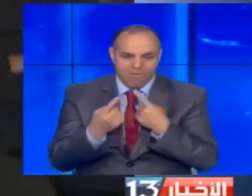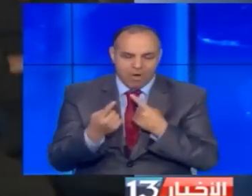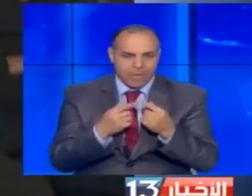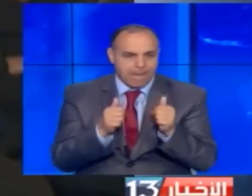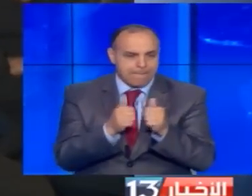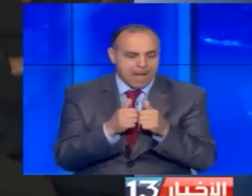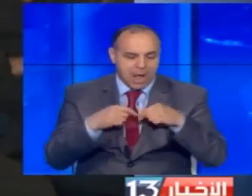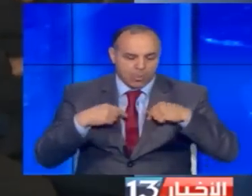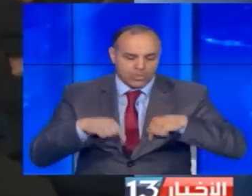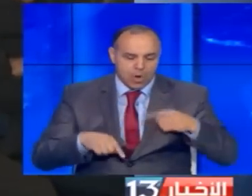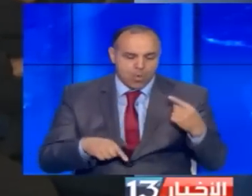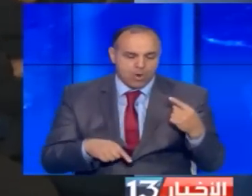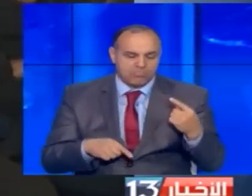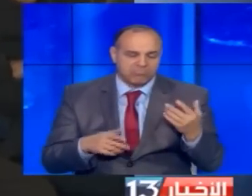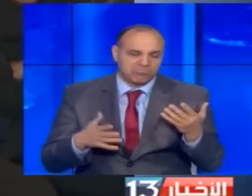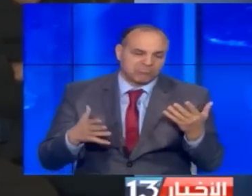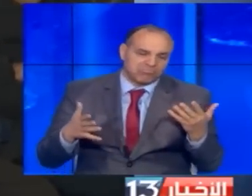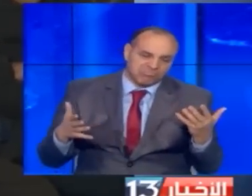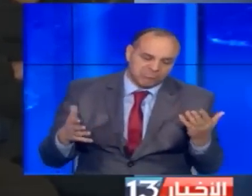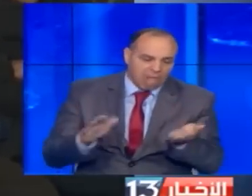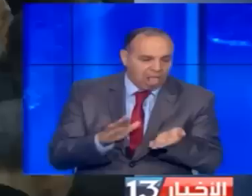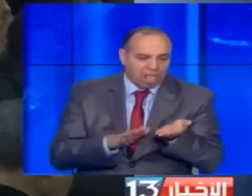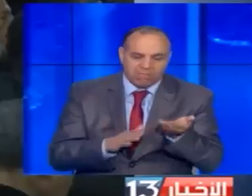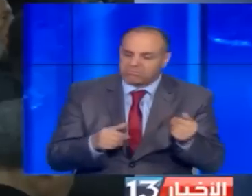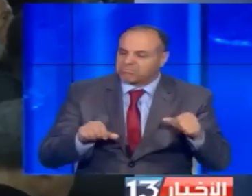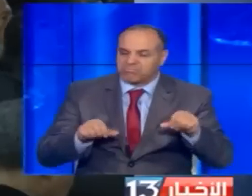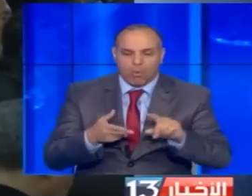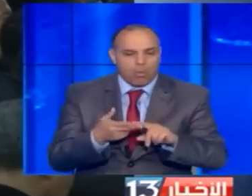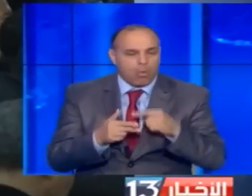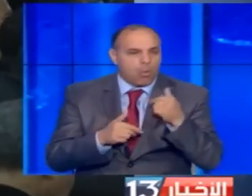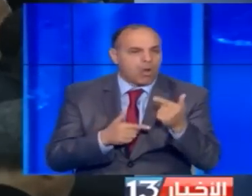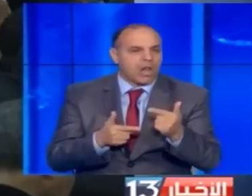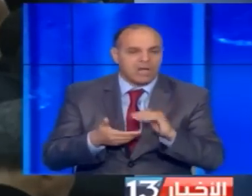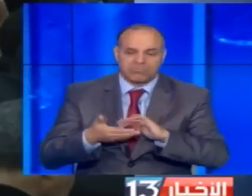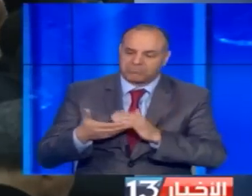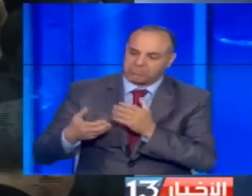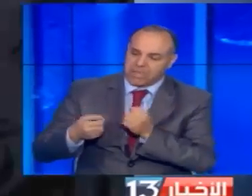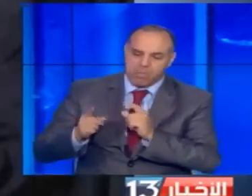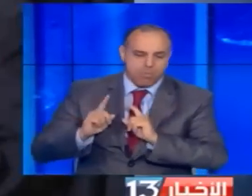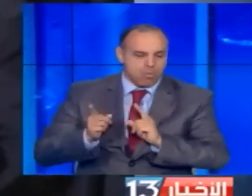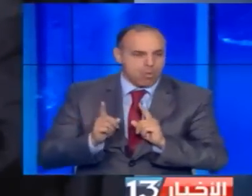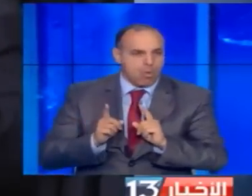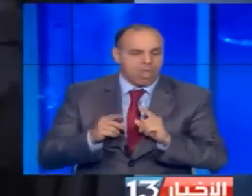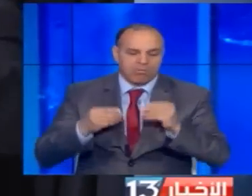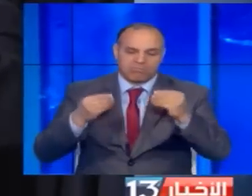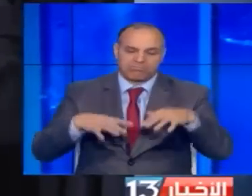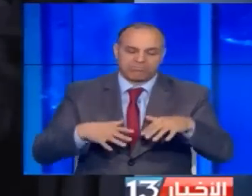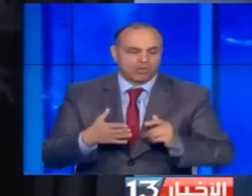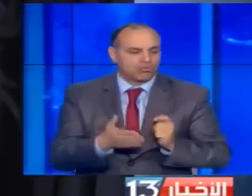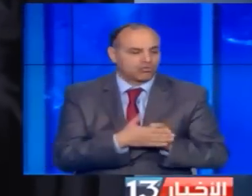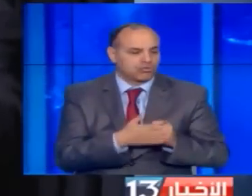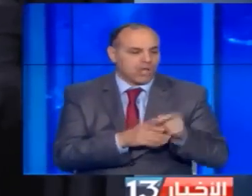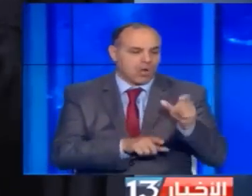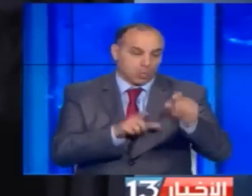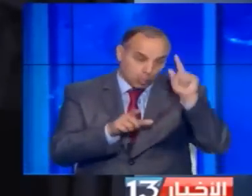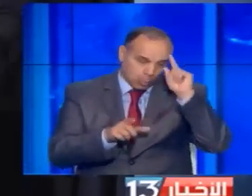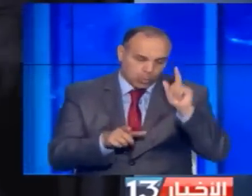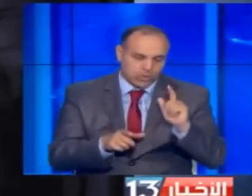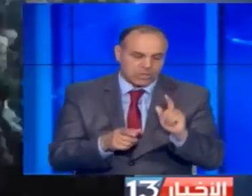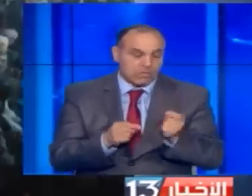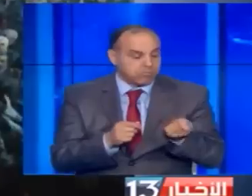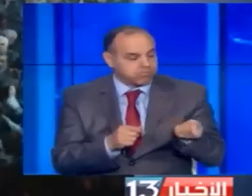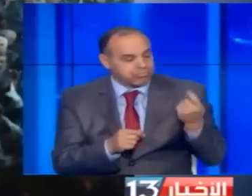مع رئاسة الحكومة لم ترتقي إلى تطلعات المنظمة الشاغلة للحد من تدهور المقدرة الشرائية للمواطن